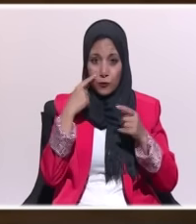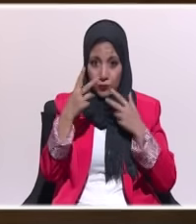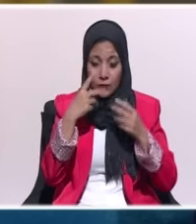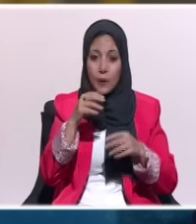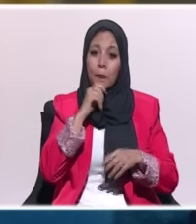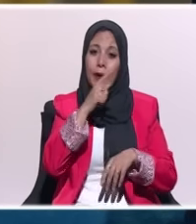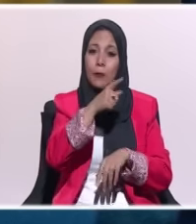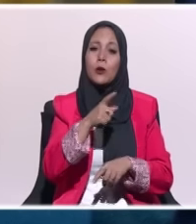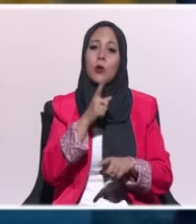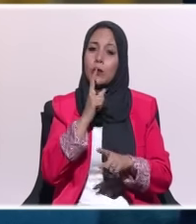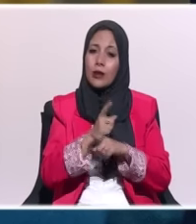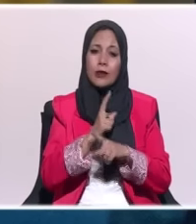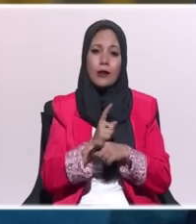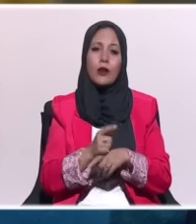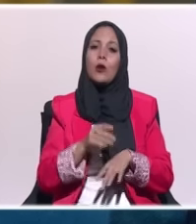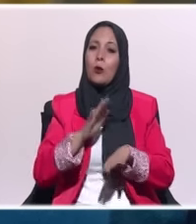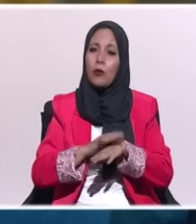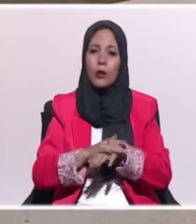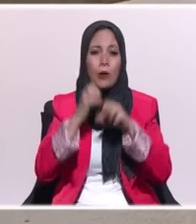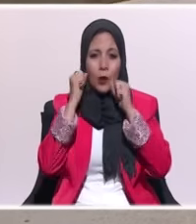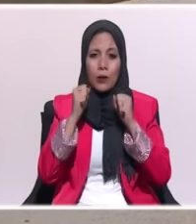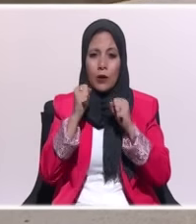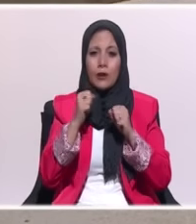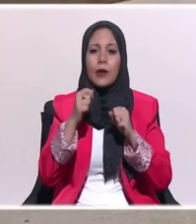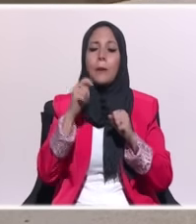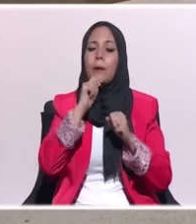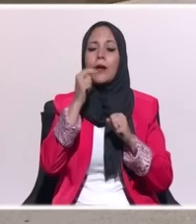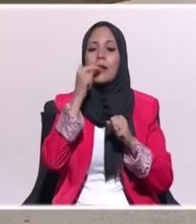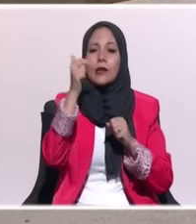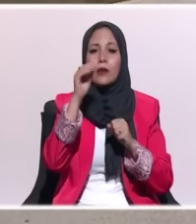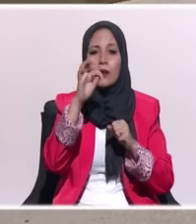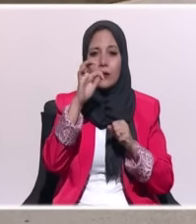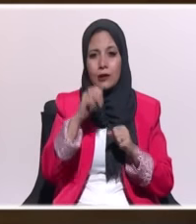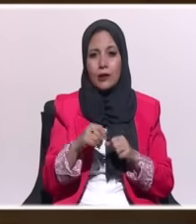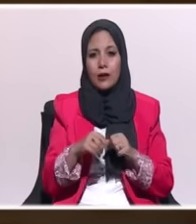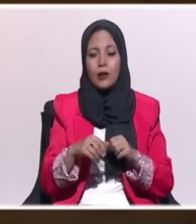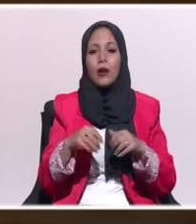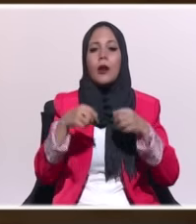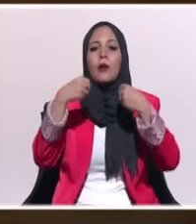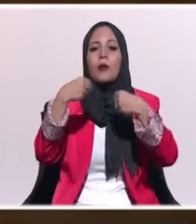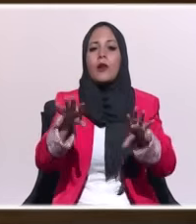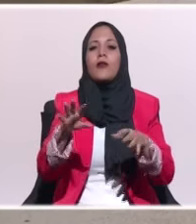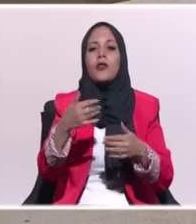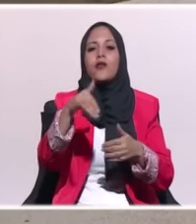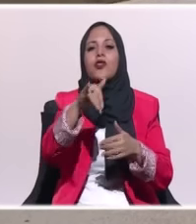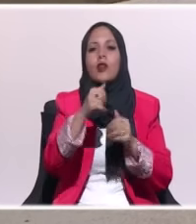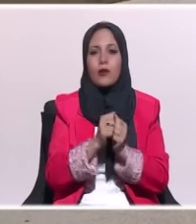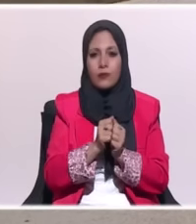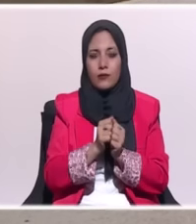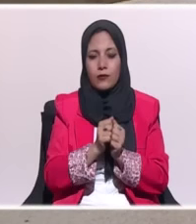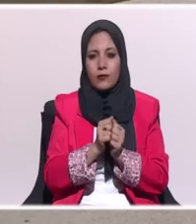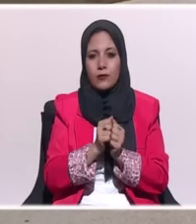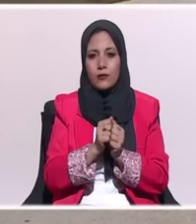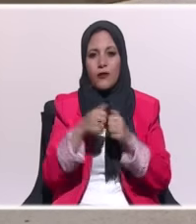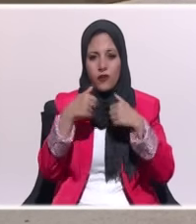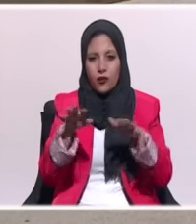الاستاذه المحترمه جدا الاستاذه ايمان. من 36 سنة وجدت في ميدان ايه؟ في المظلات في